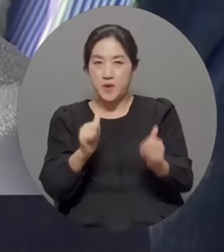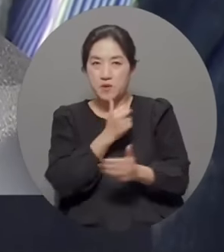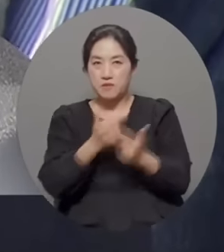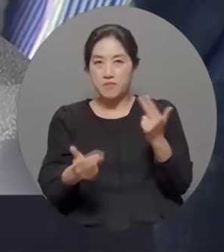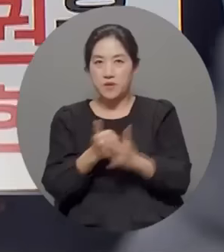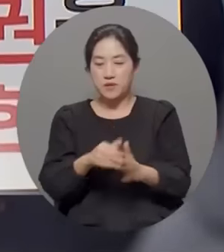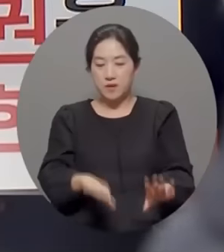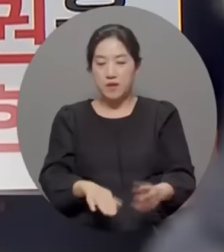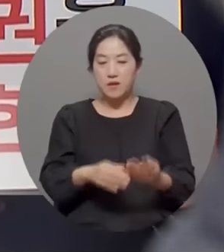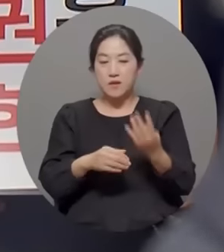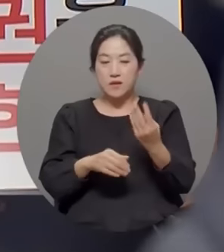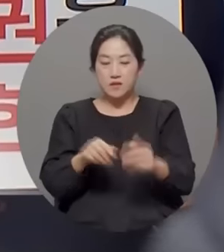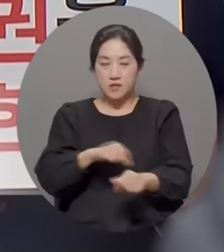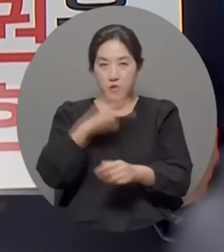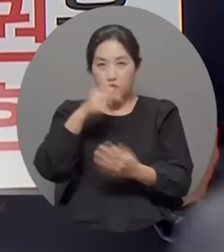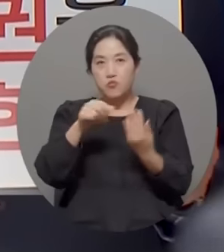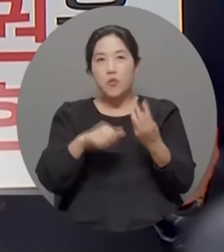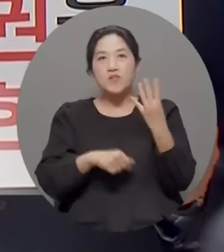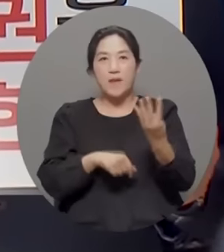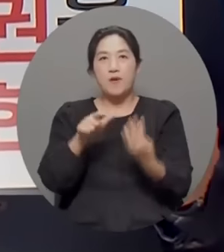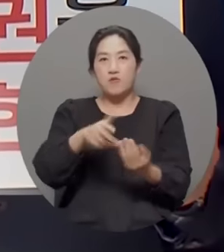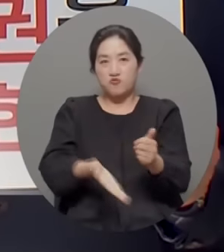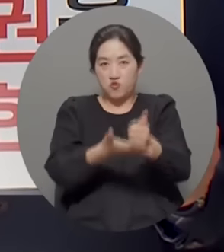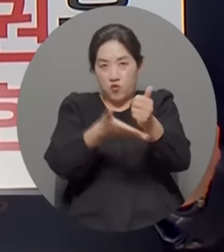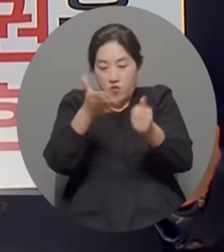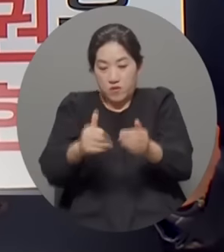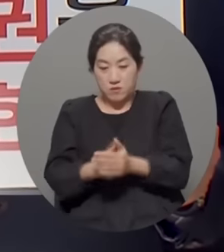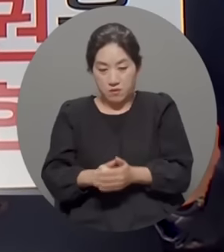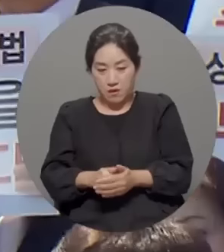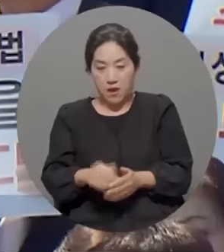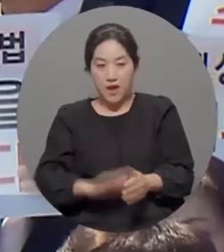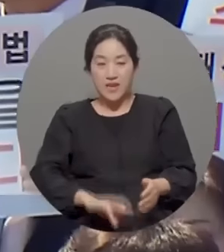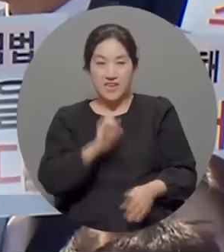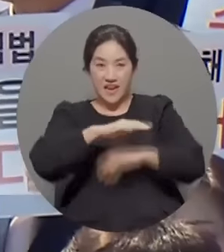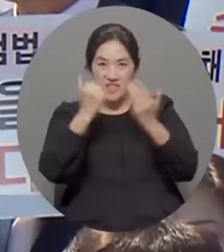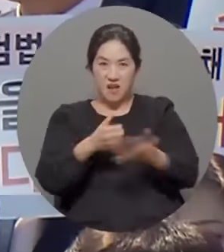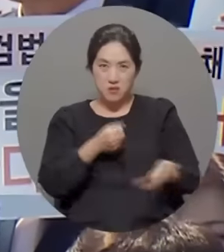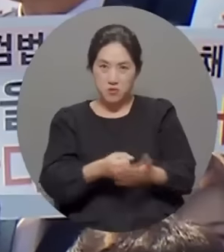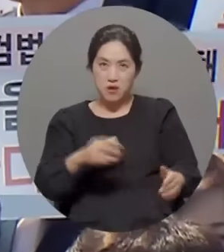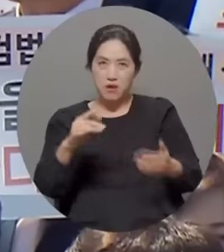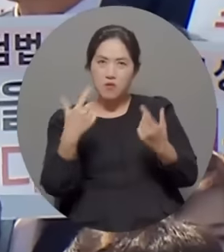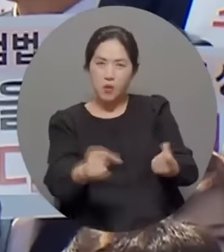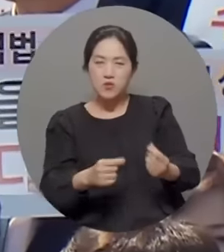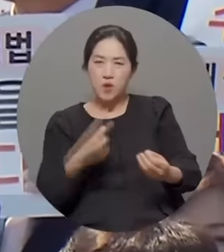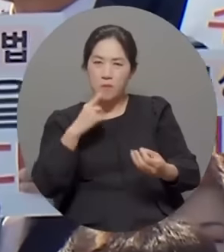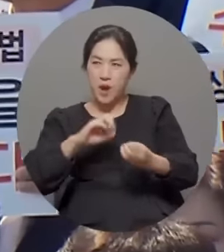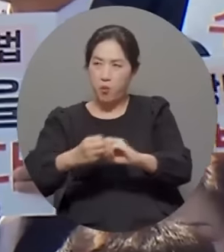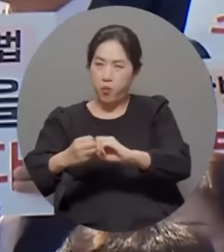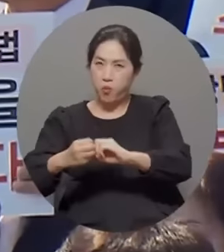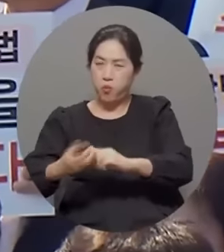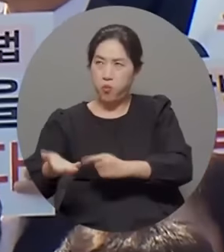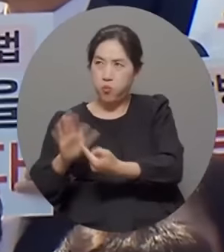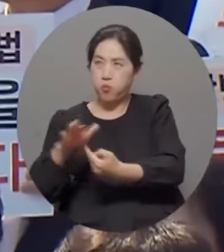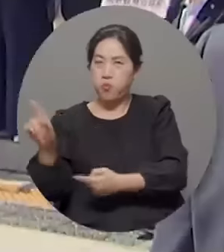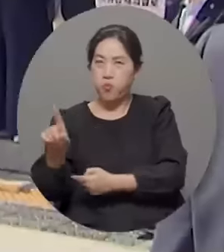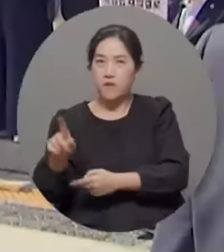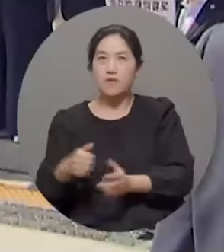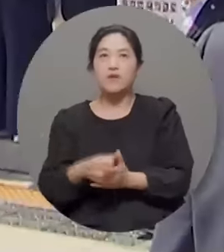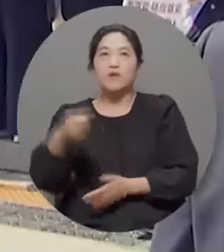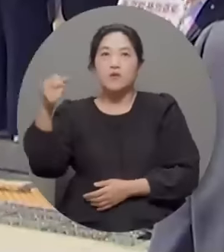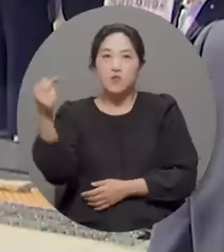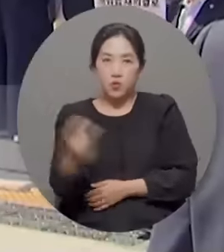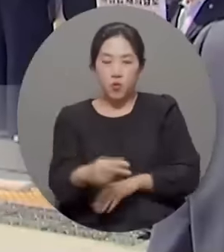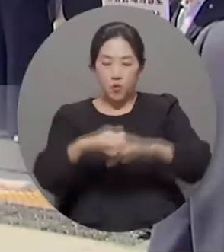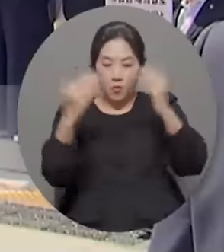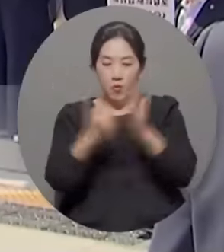돼 있는데도 대통령실이 마치 야당이 특검을 사실상 결정하는 것처럼 왜곡했단 겁니다. 또 역대